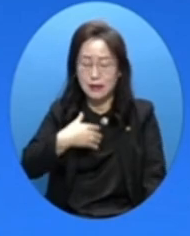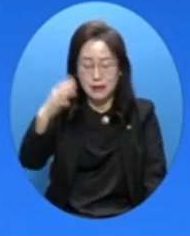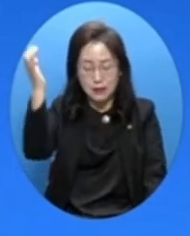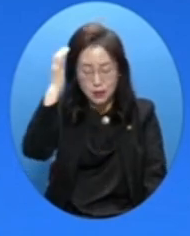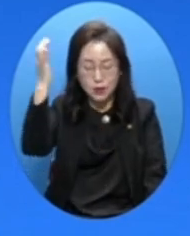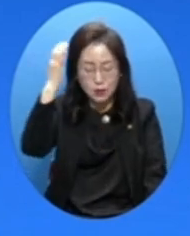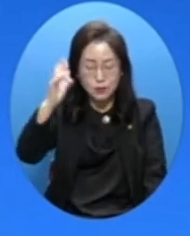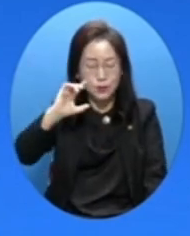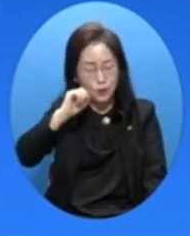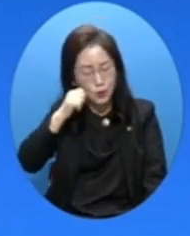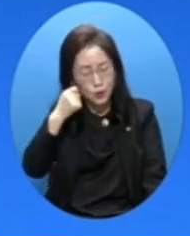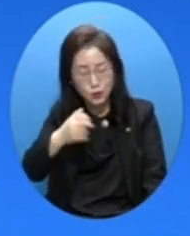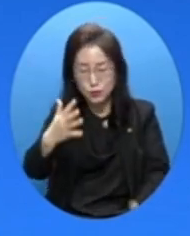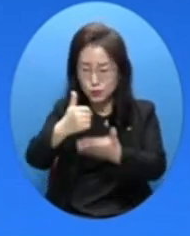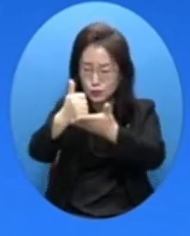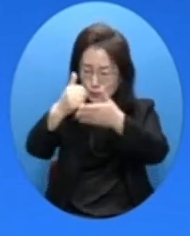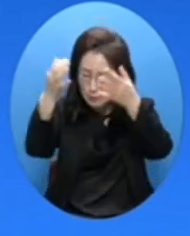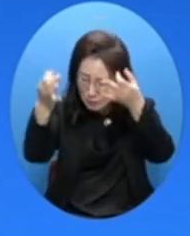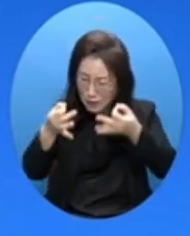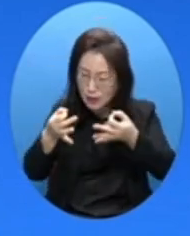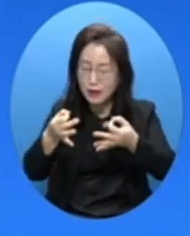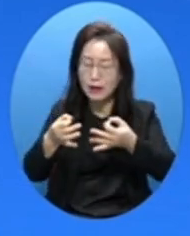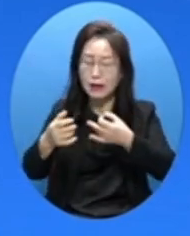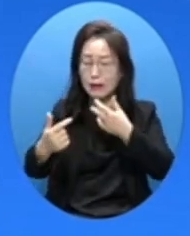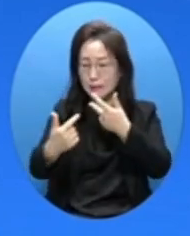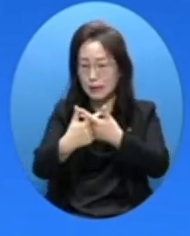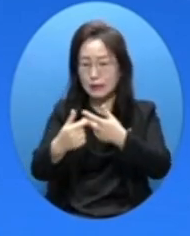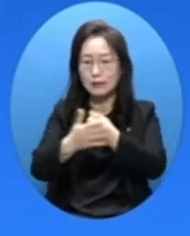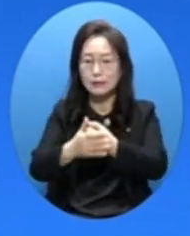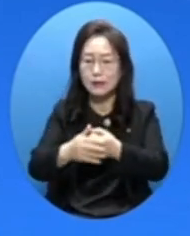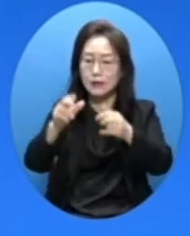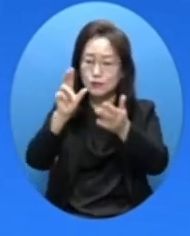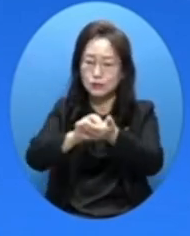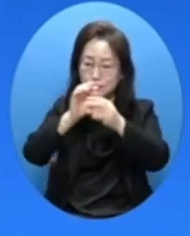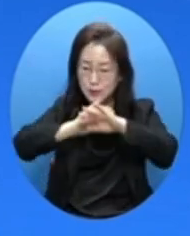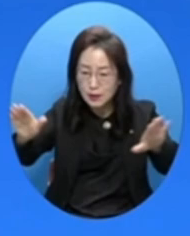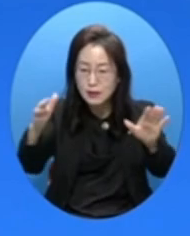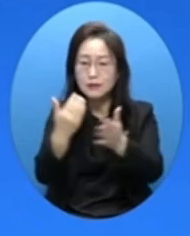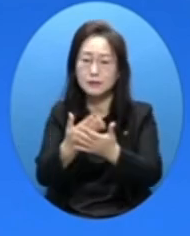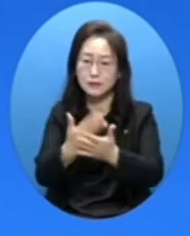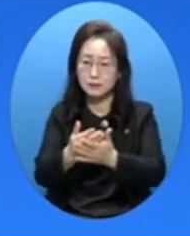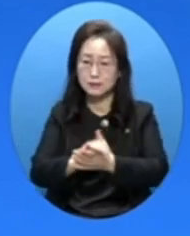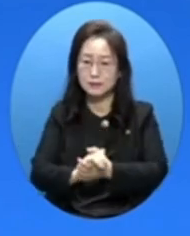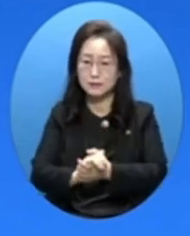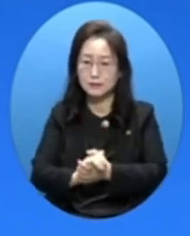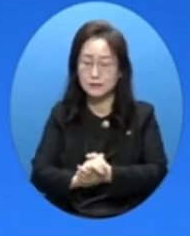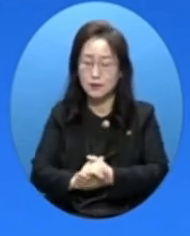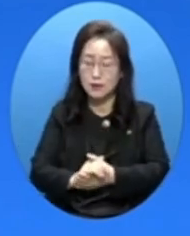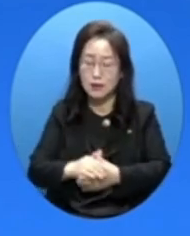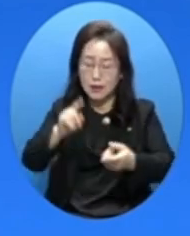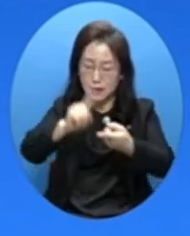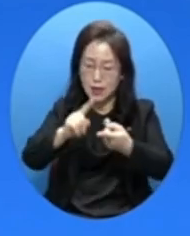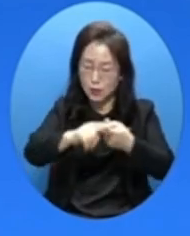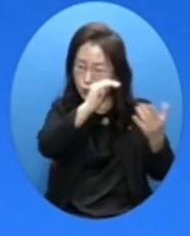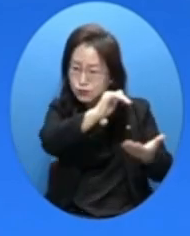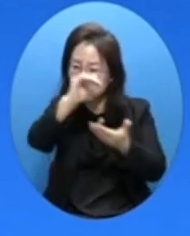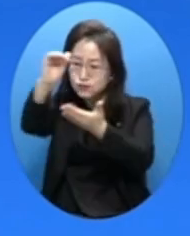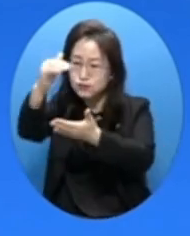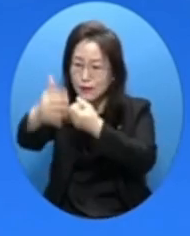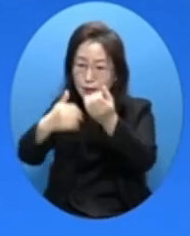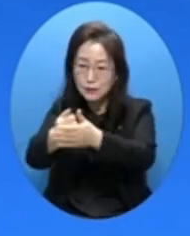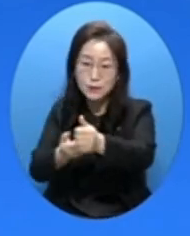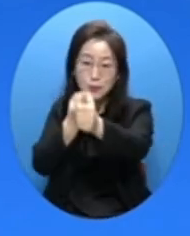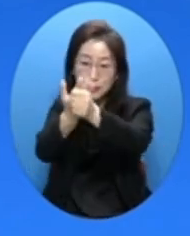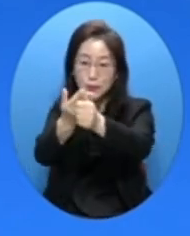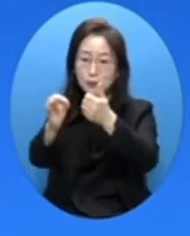고통과 어려움을 주님 하시오니 주님이 문제를 해결하여 주시옵소서. 내 모습 그대로 주 앞에 나갈 때 은혜가 임하는 것입니다. 내